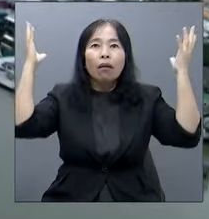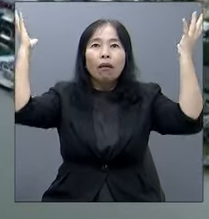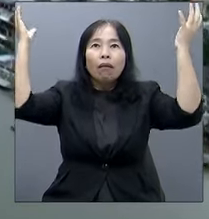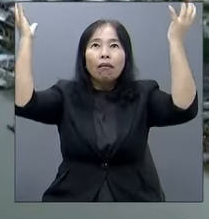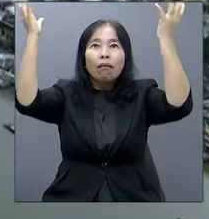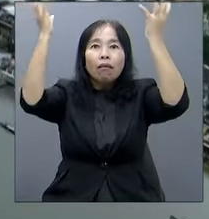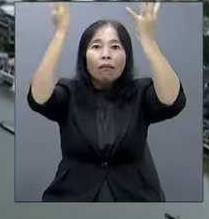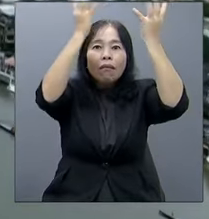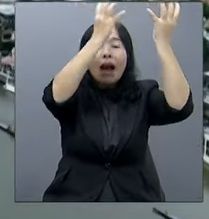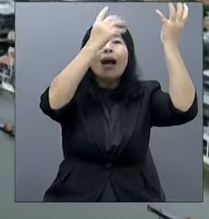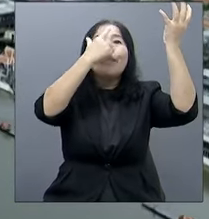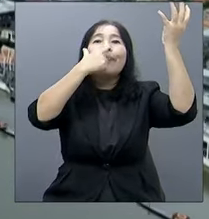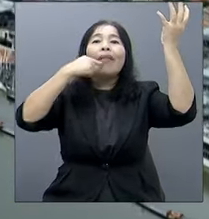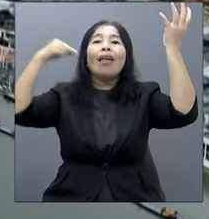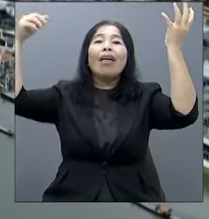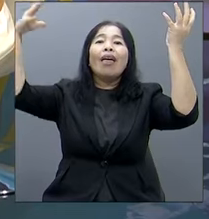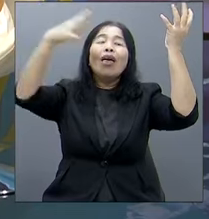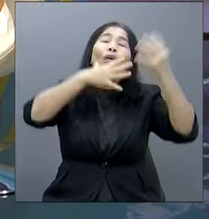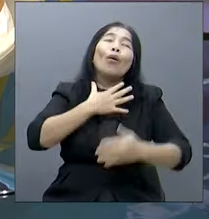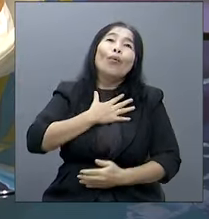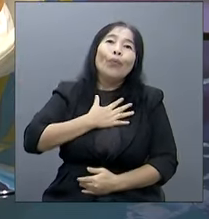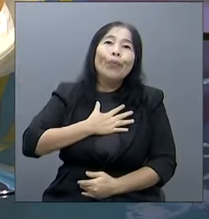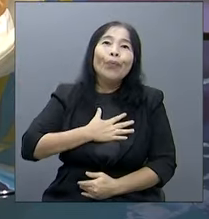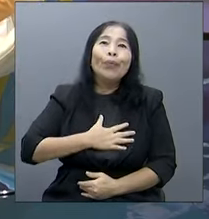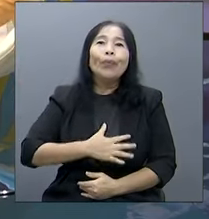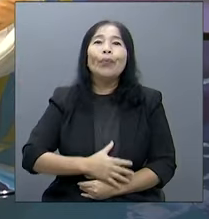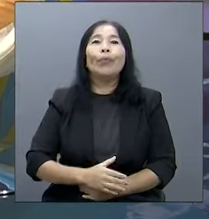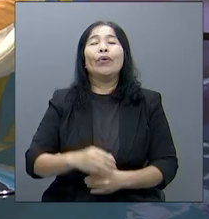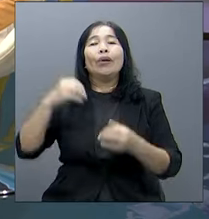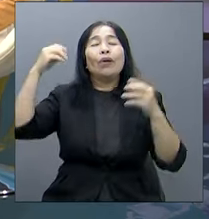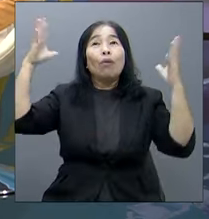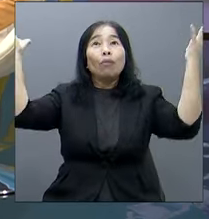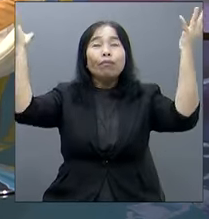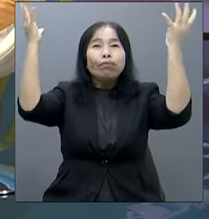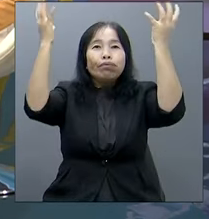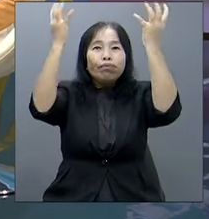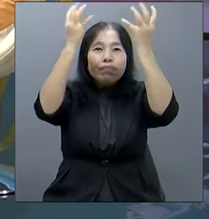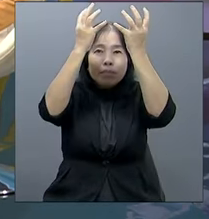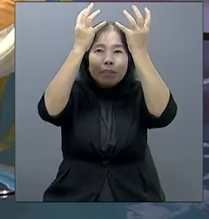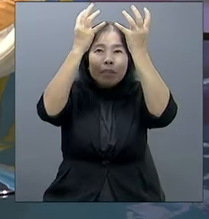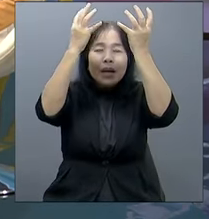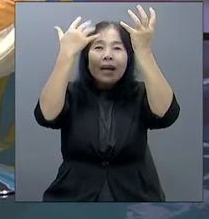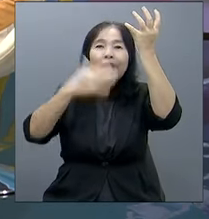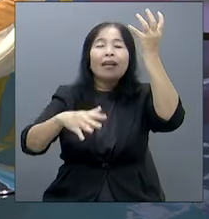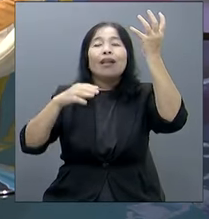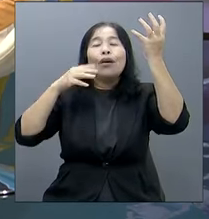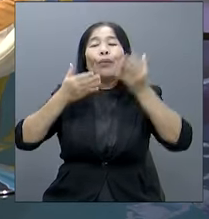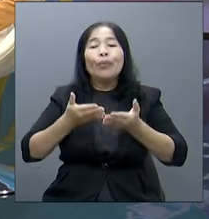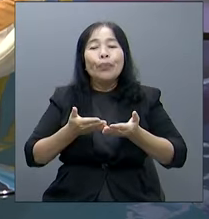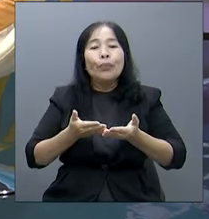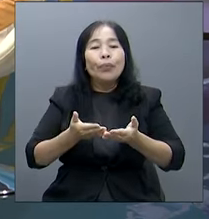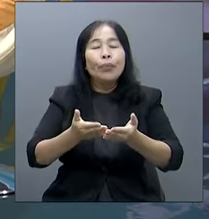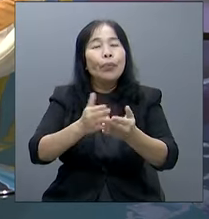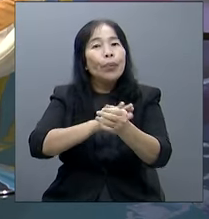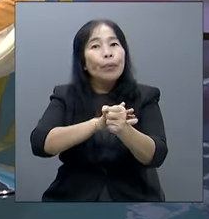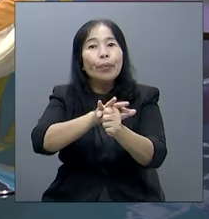างแสงแด liedทำให้บัญกาศไปด้วยความร่มเย็จๆเพาอยู่ใต้ร่มบารมีของท่านเลย